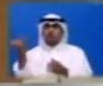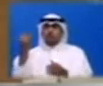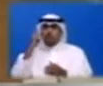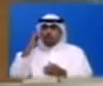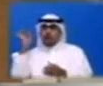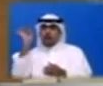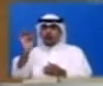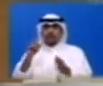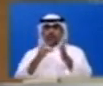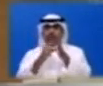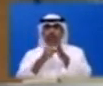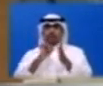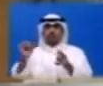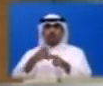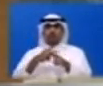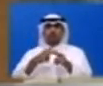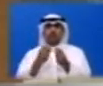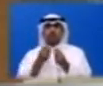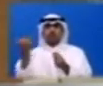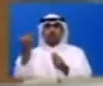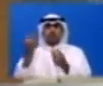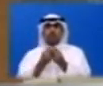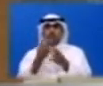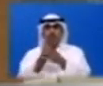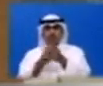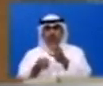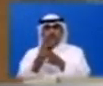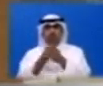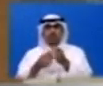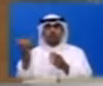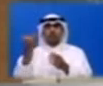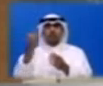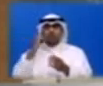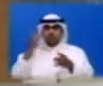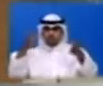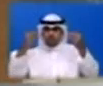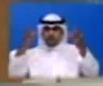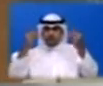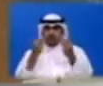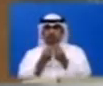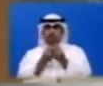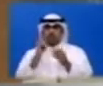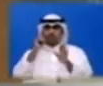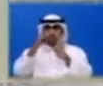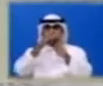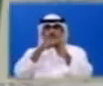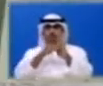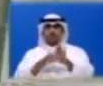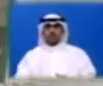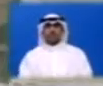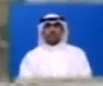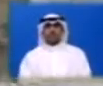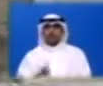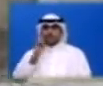دستور بلده لازم يعرف عياله الدستور الفقرات مالته وكل شيء